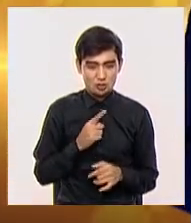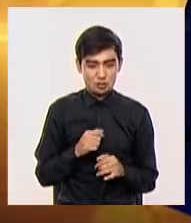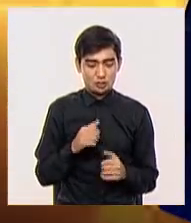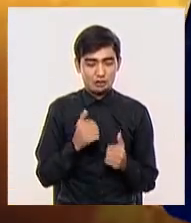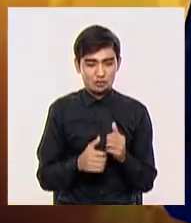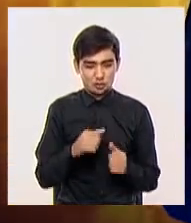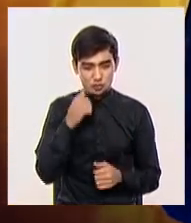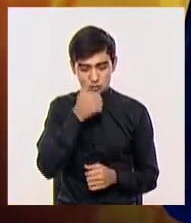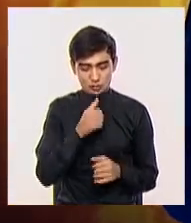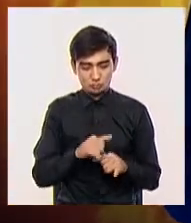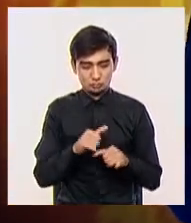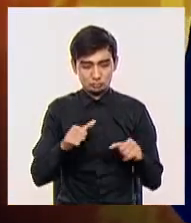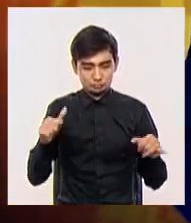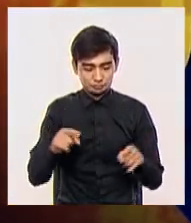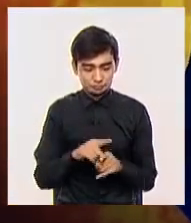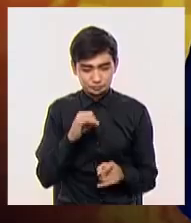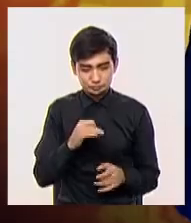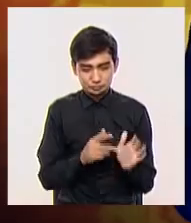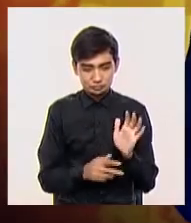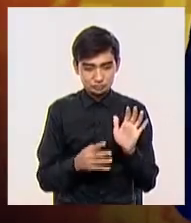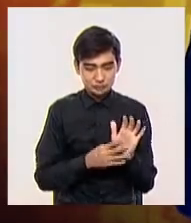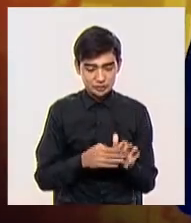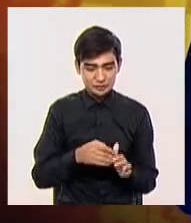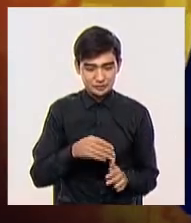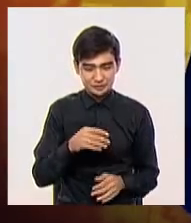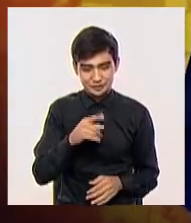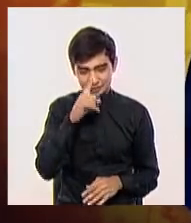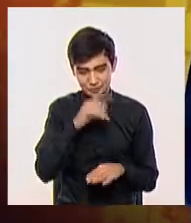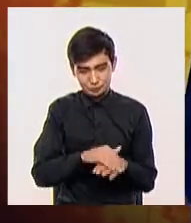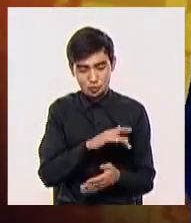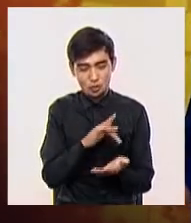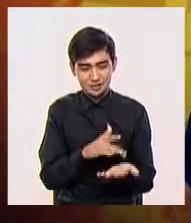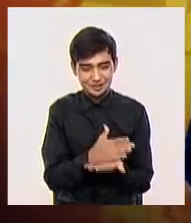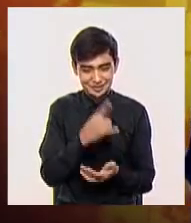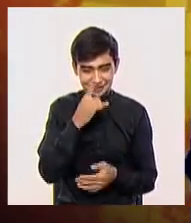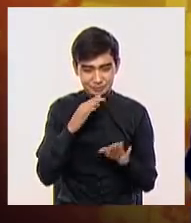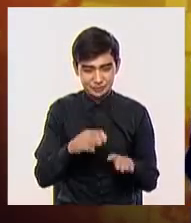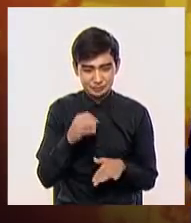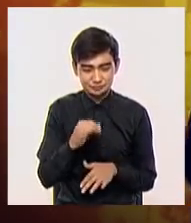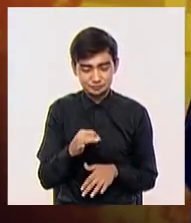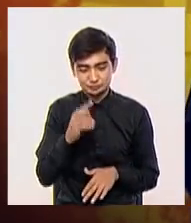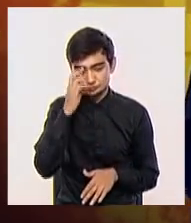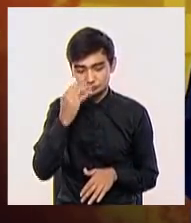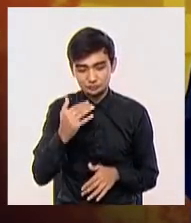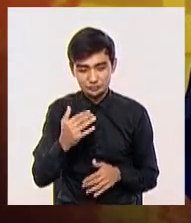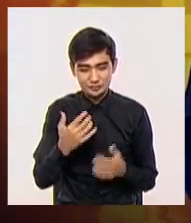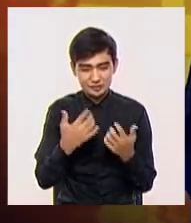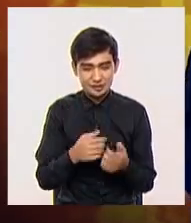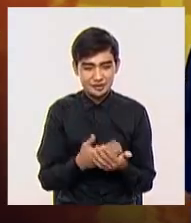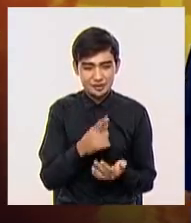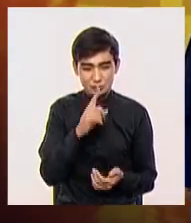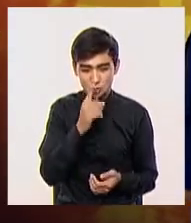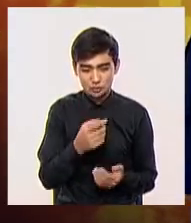келеді. Мәселен, Қазақстанда 89 қала әкімдігі бар. Мемлекеттік сатып алу порталындағы ақпаратқа сәйкес, олар